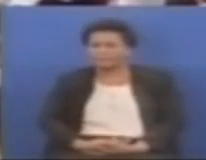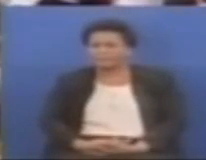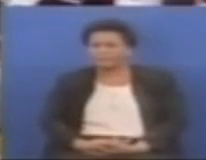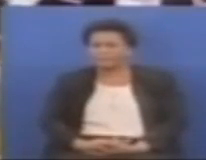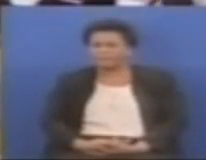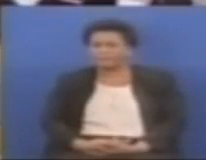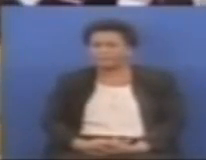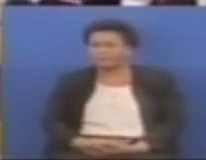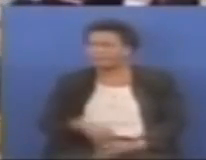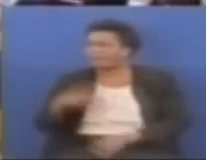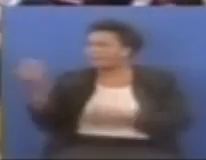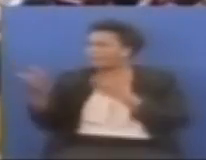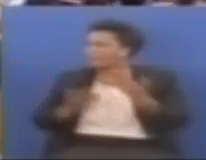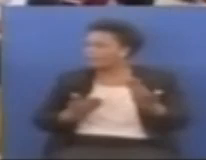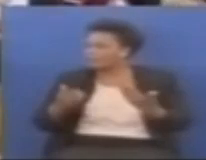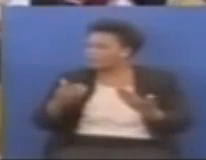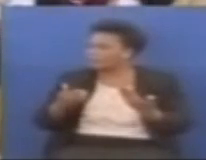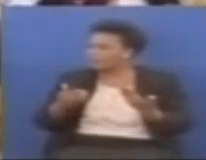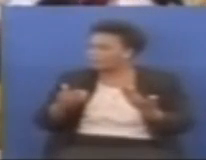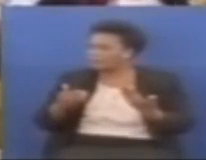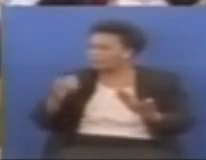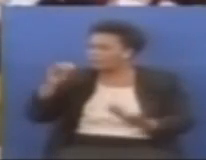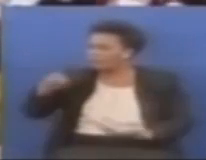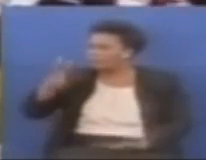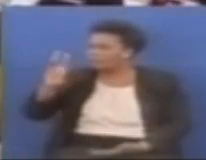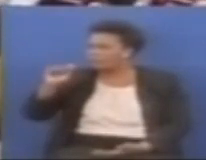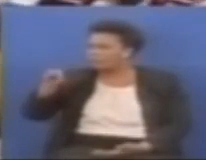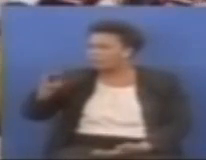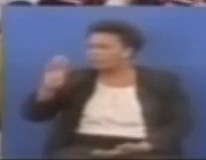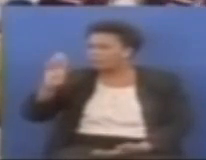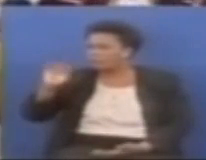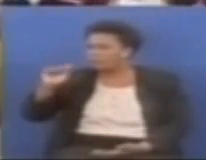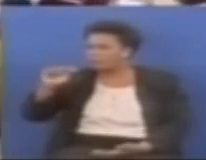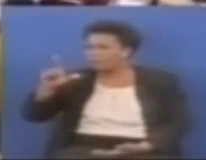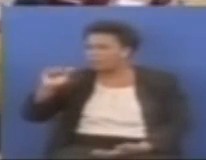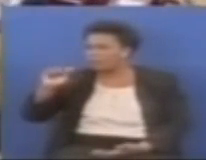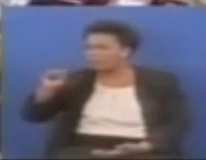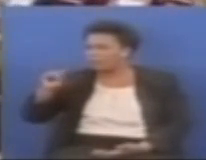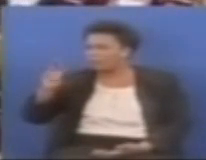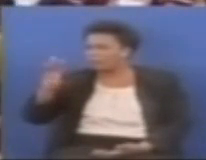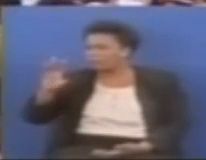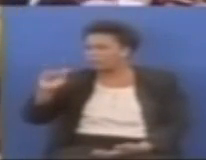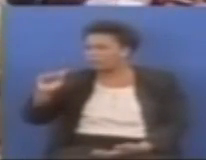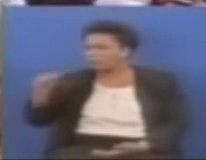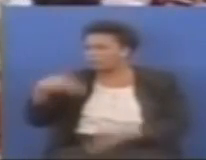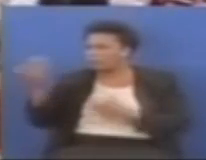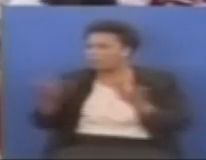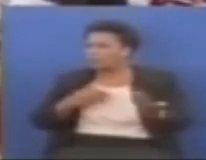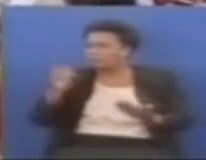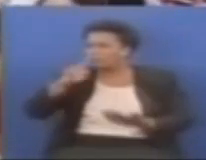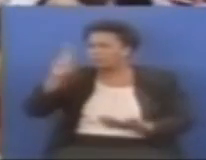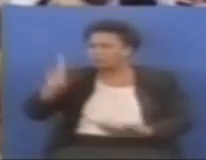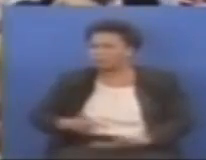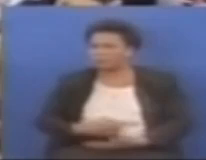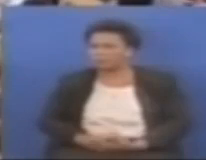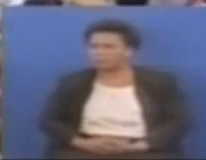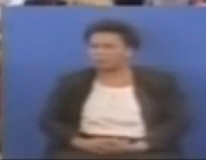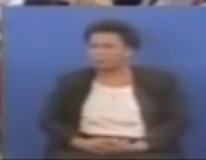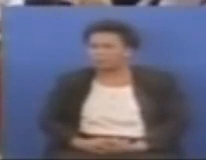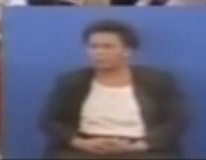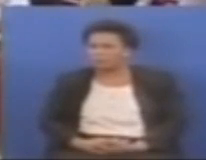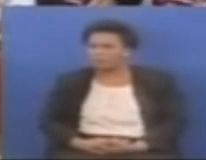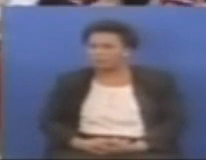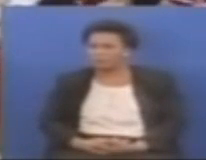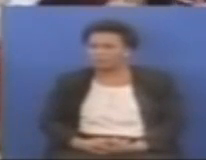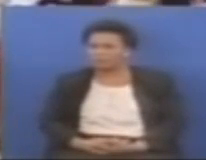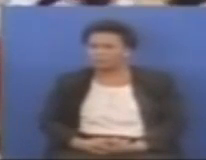Mheshimiwa Mambaraswa, uliuliza swali la msingi. Nashukuru sana Mheshimiwa Spika, pamoja na maswali majibu mazuri